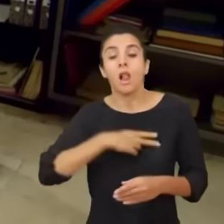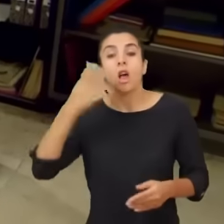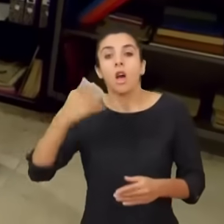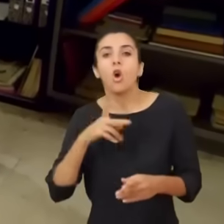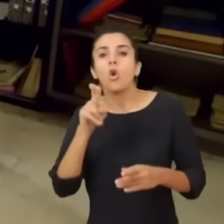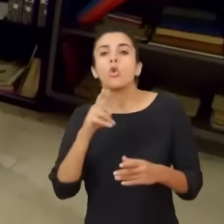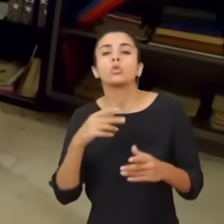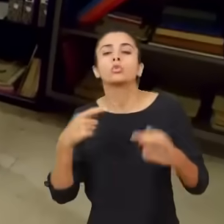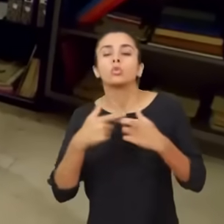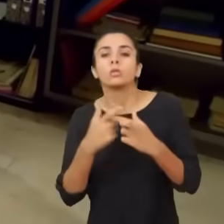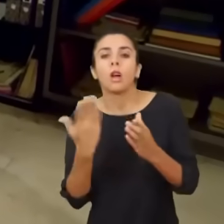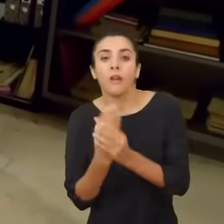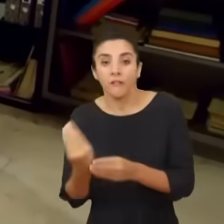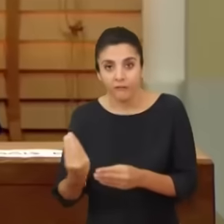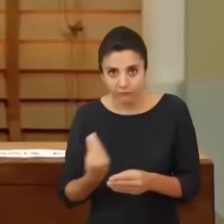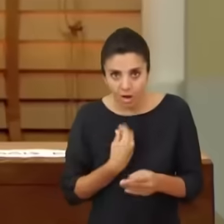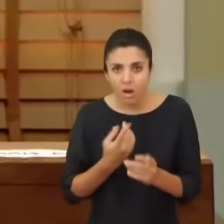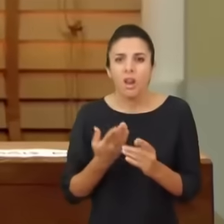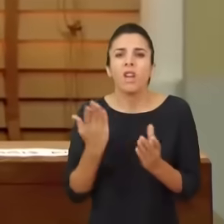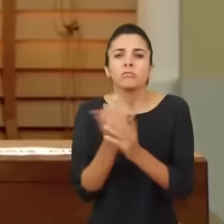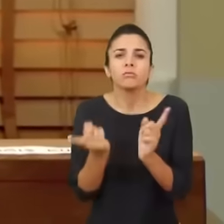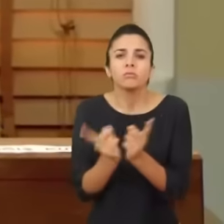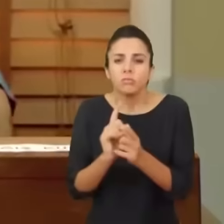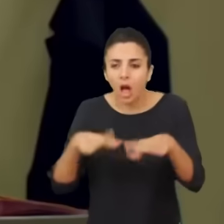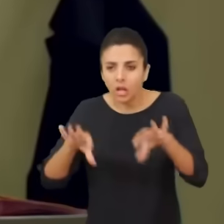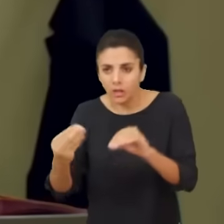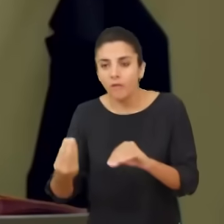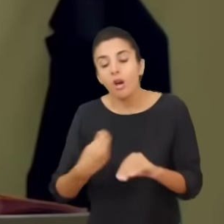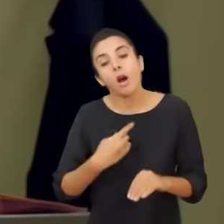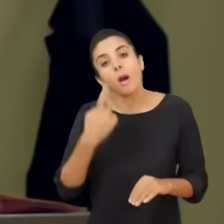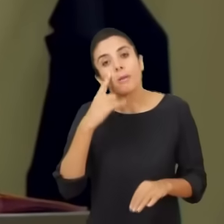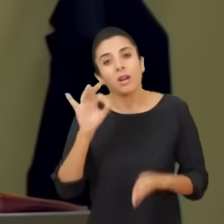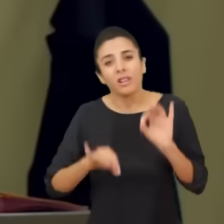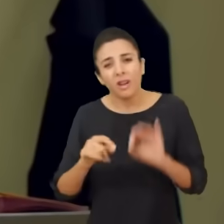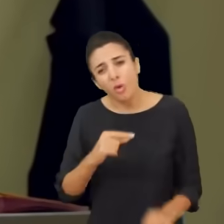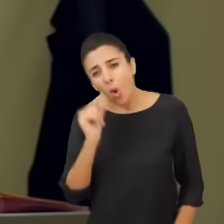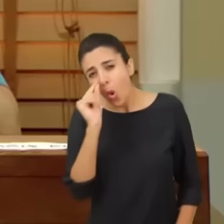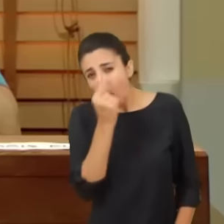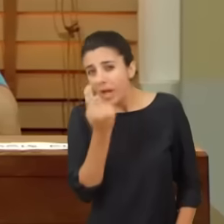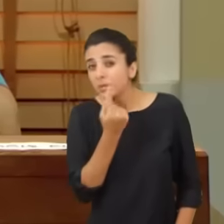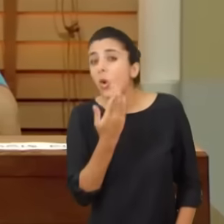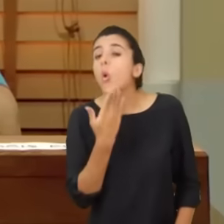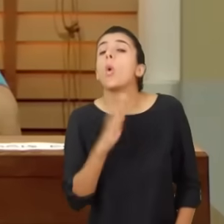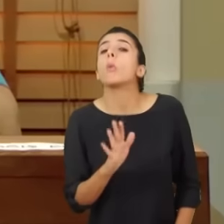getireceksin. O evrakları topla getir, ondan sonra bakarız duruma. Bu işin kolay bir yolu yok mu dayı?